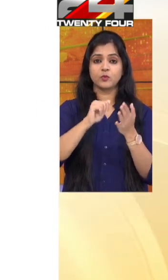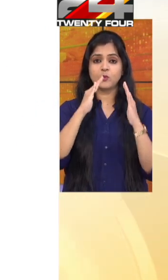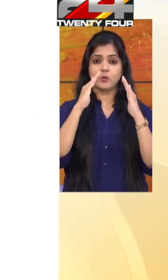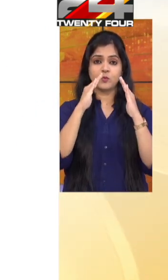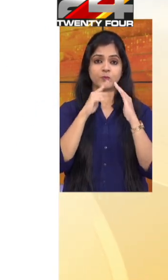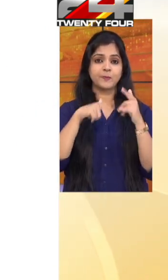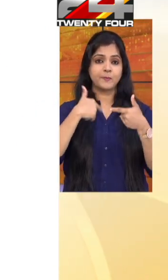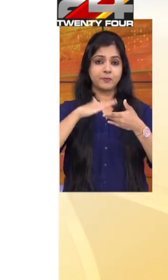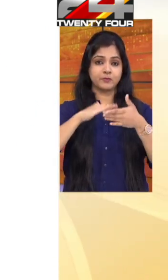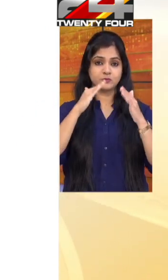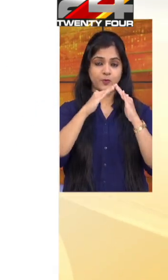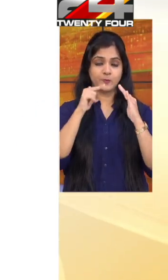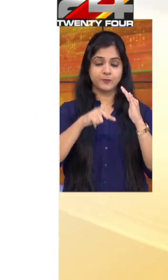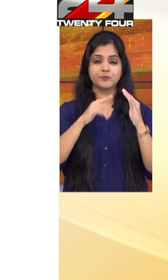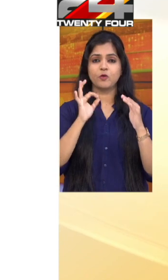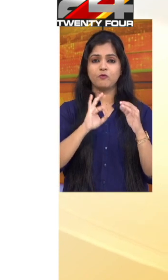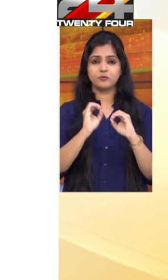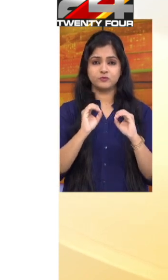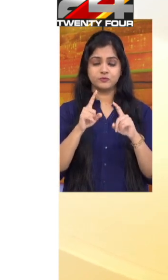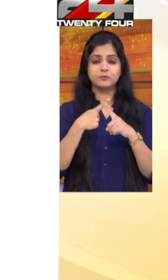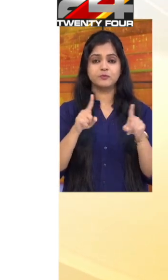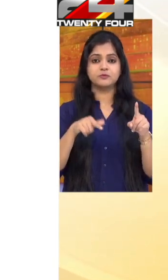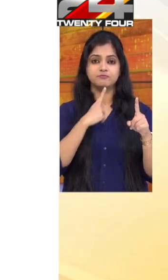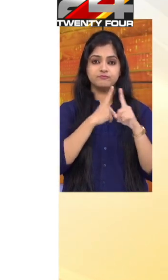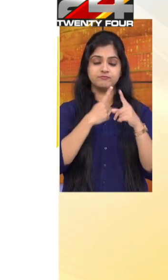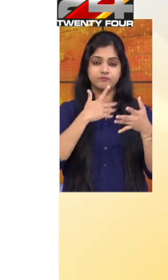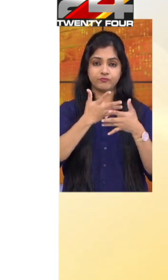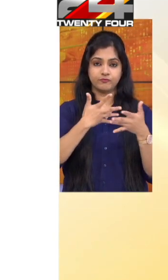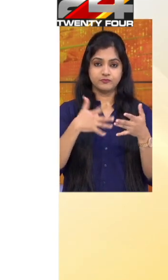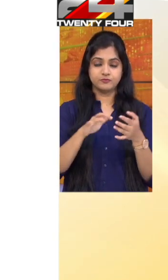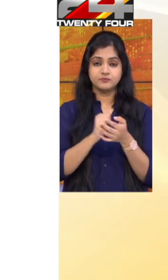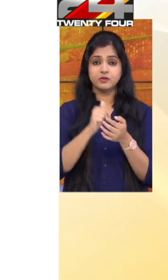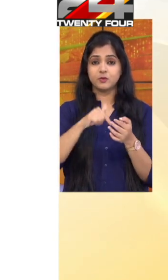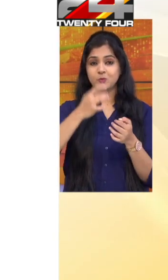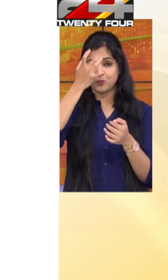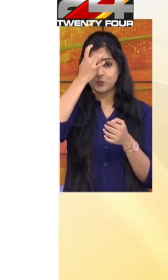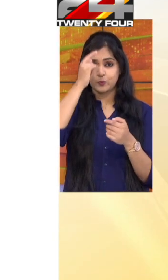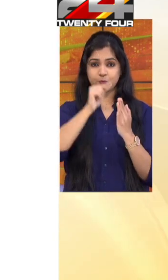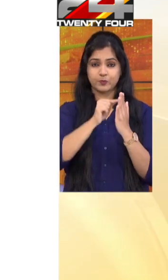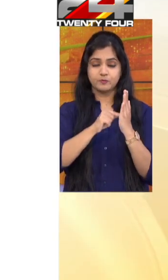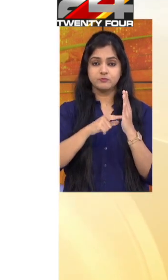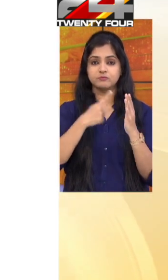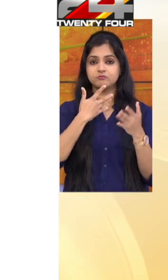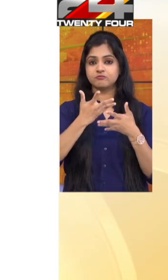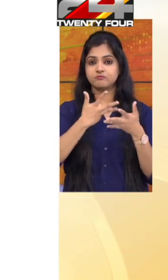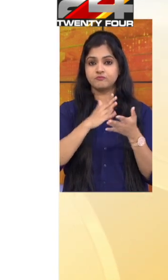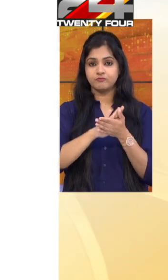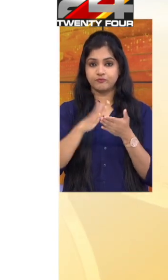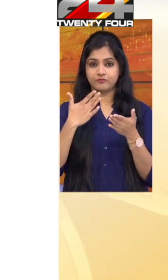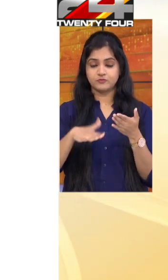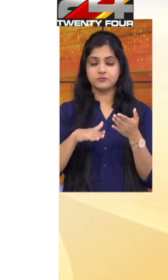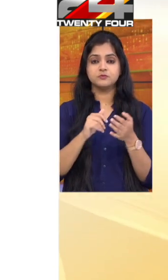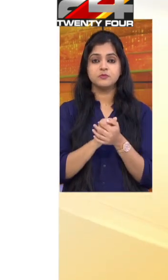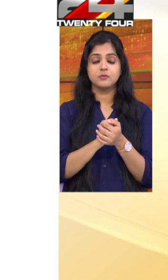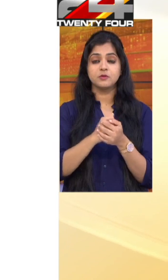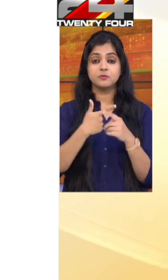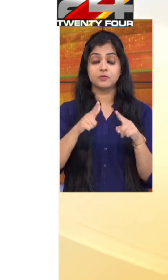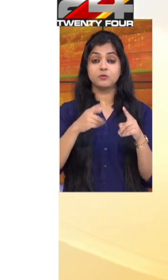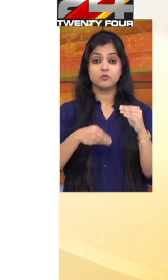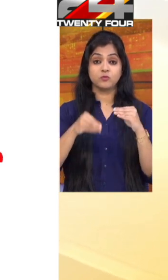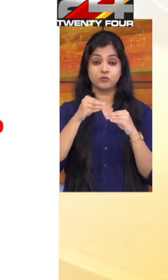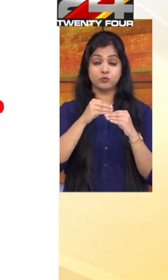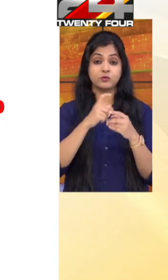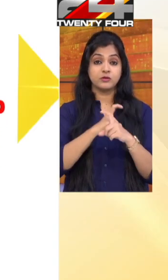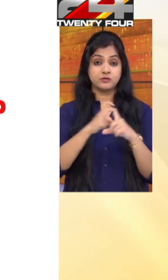വെച്ചാണ് അനൌദ്യോഗികമായ ഒരു കൂടിക്കാഴ്ച നടന്നത്. ഇതിൽ ഈ പ്രശ്നങ്ങൾ പ്രാഥമികമായി ഇരുവരും സംസാരിച്ചു എന്നാണ് സൂചന. എന്നാൽ വിശദമായി